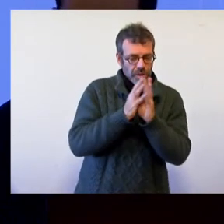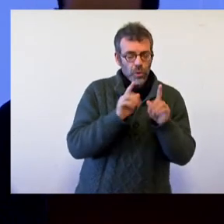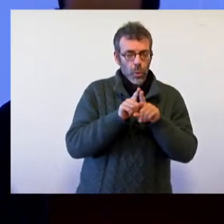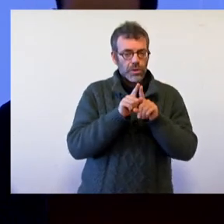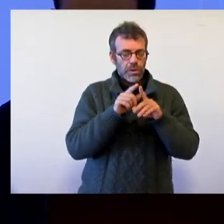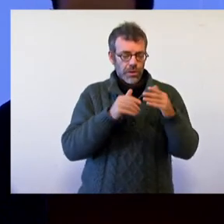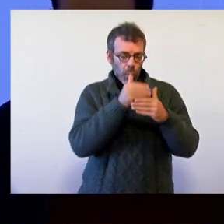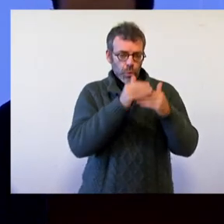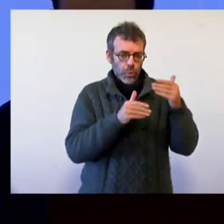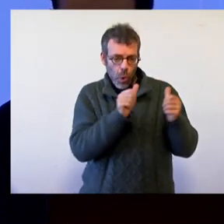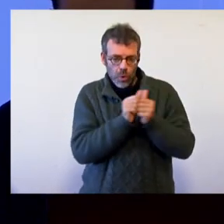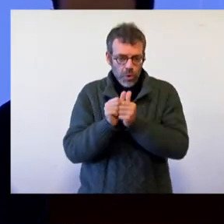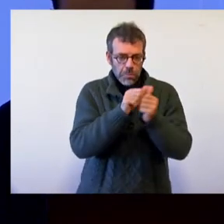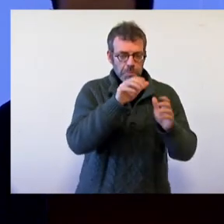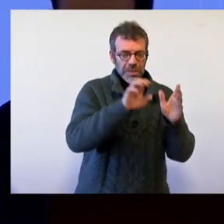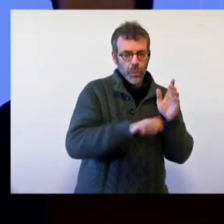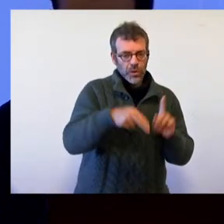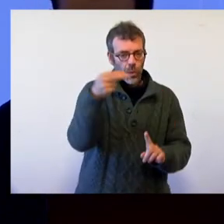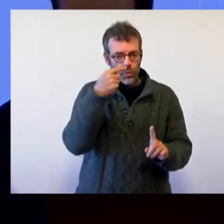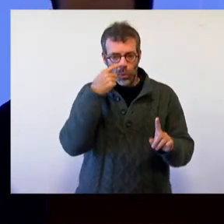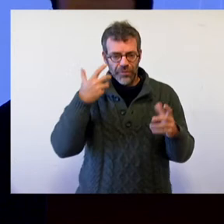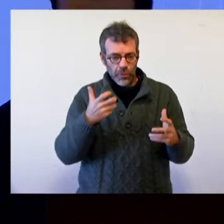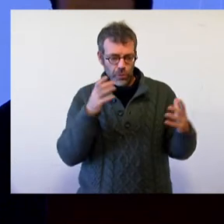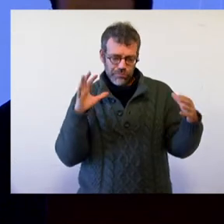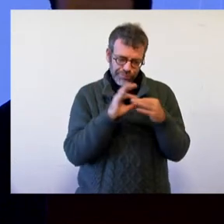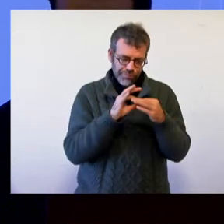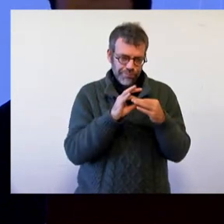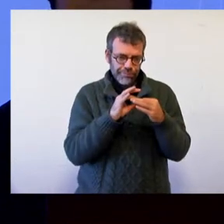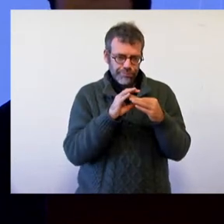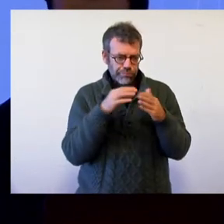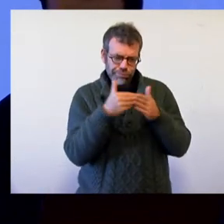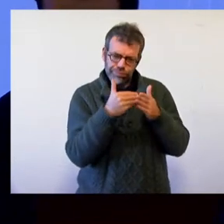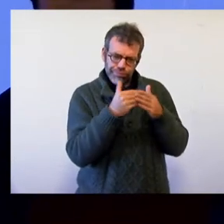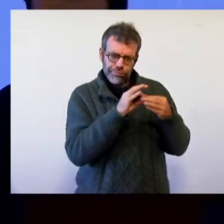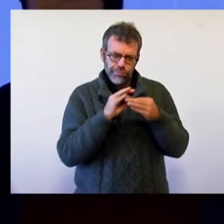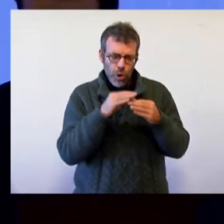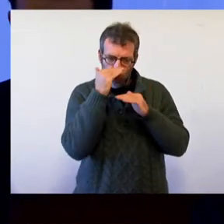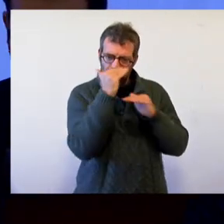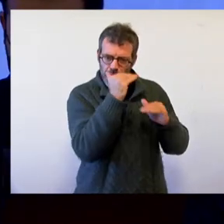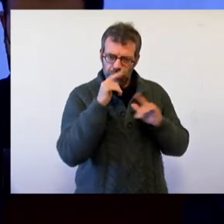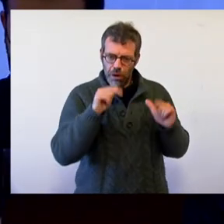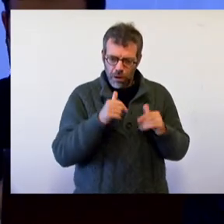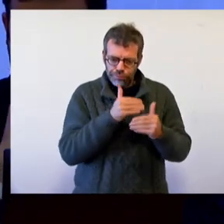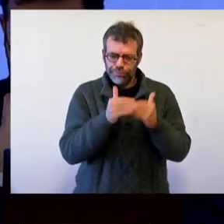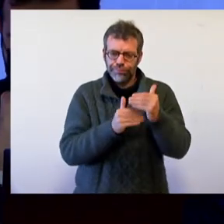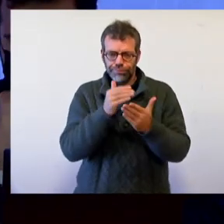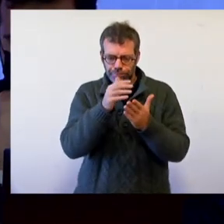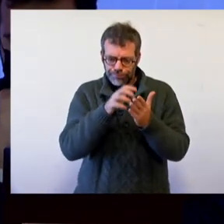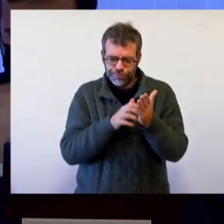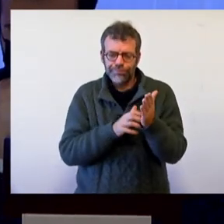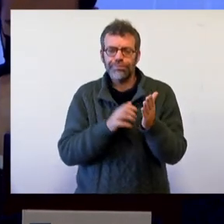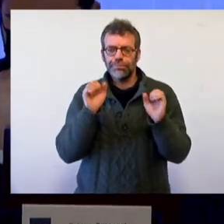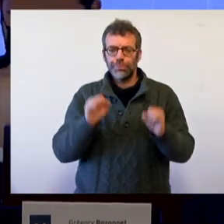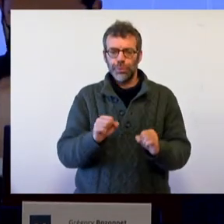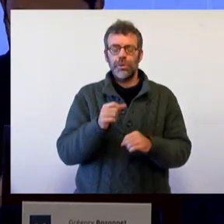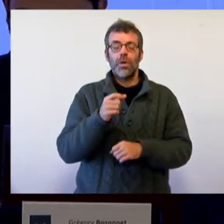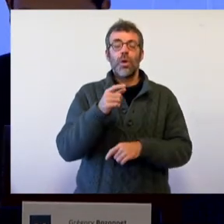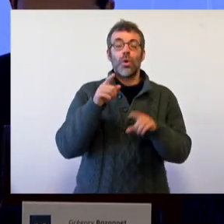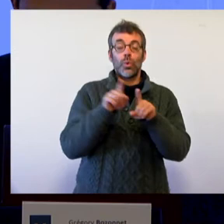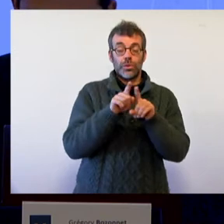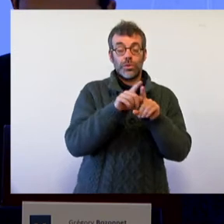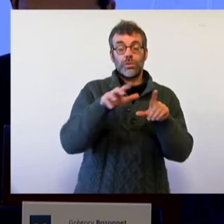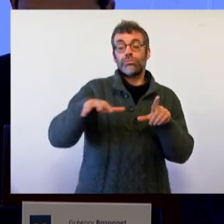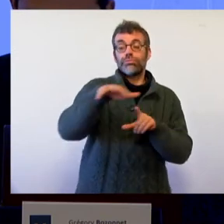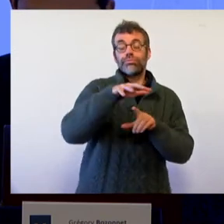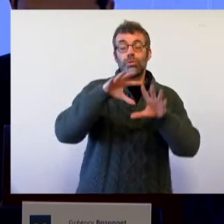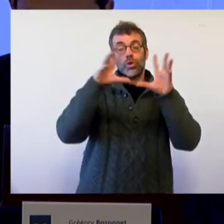nationale, avec lequel nous avons établi un vrai rapport de proximité et de confiance, mais également avec la communauté